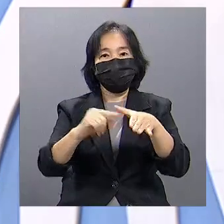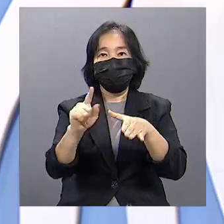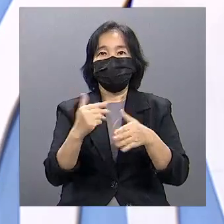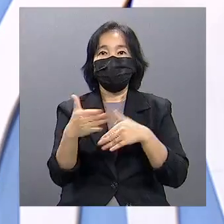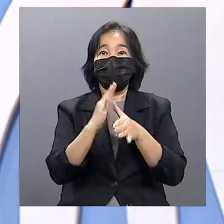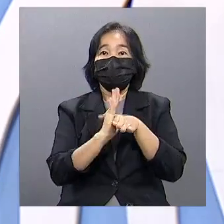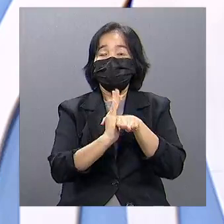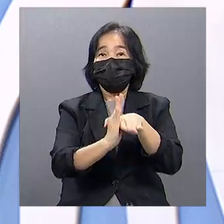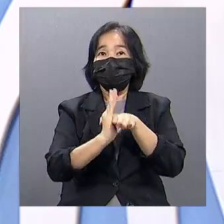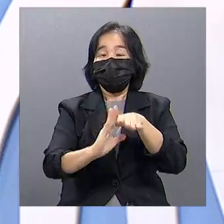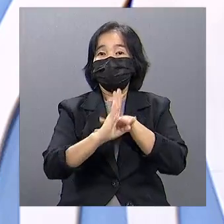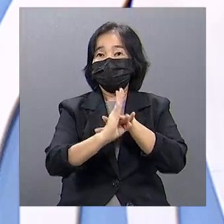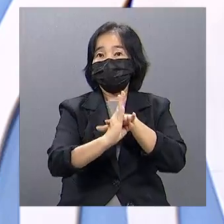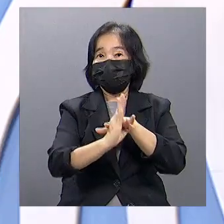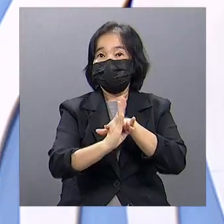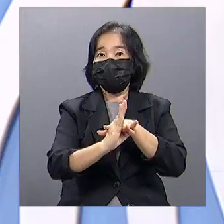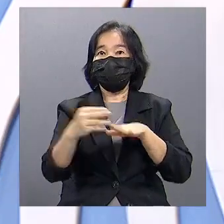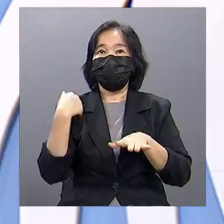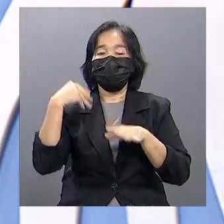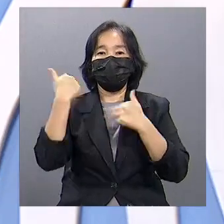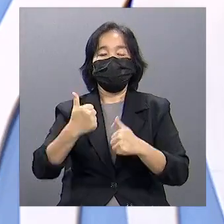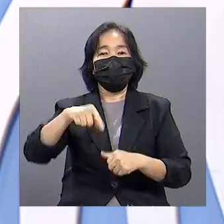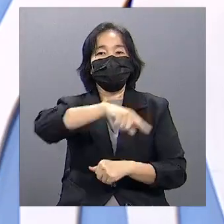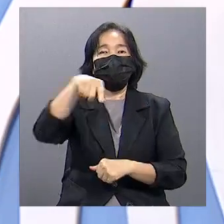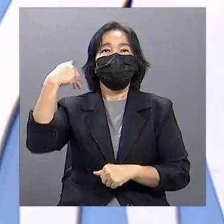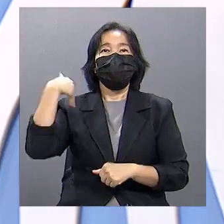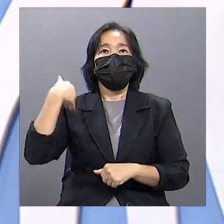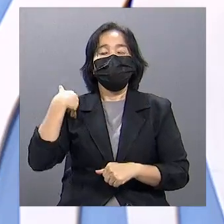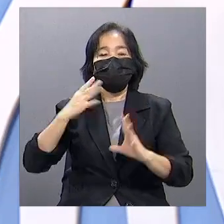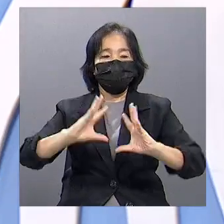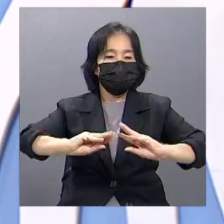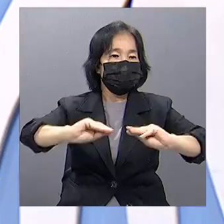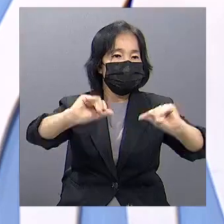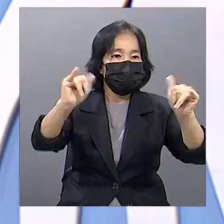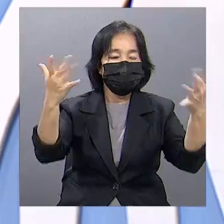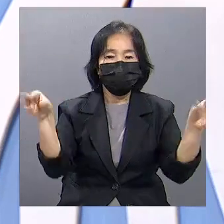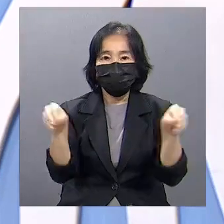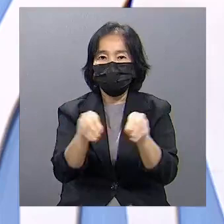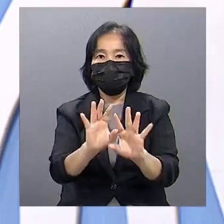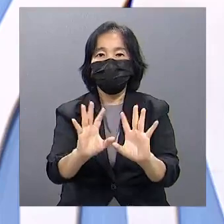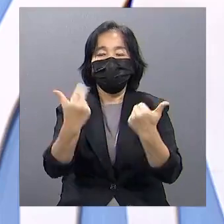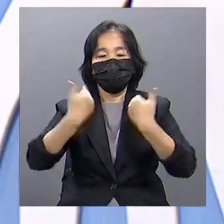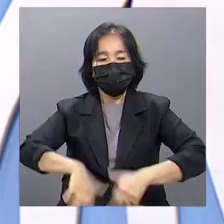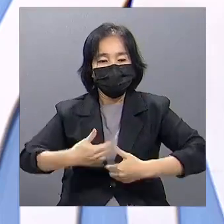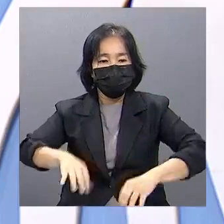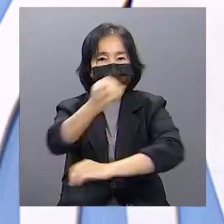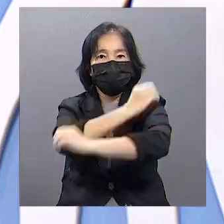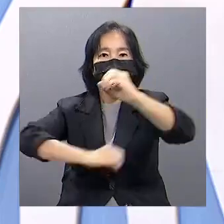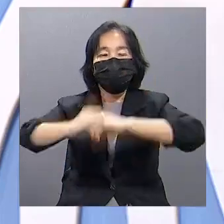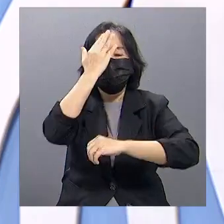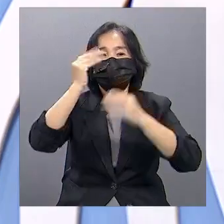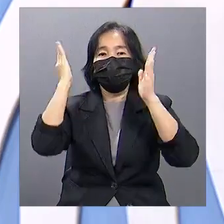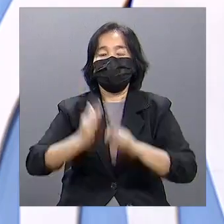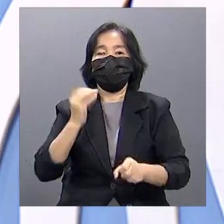ทศไทยมีการสูญพันธุ์ค่ะก็คือฉลามหัวค้อนยาวและอีกกว่า5ชนิดที่สถานการณ์นั้นใกล้จะสูญพันธุ์ค่ะ